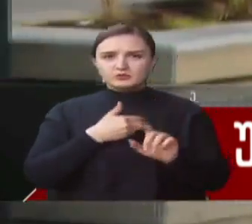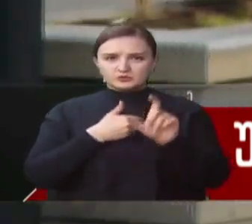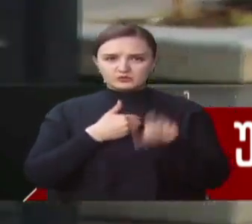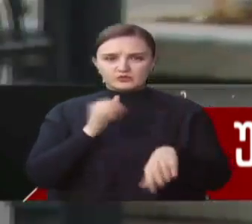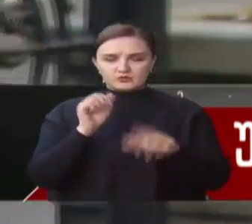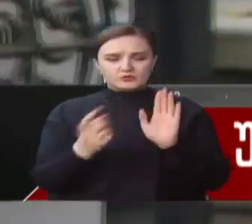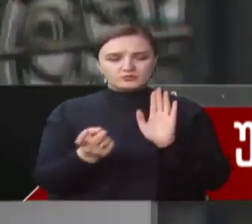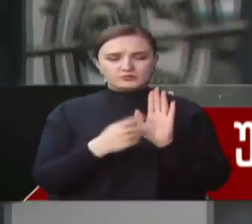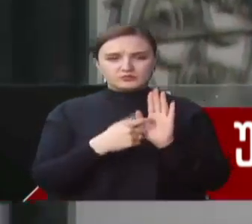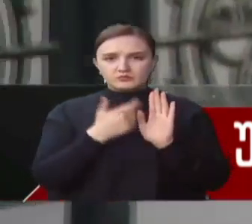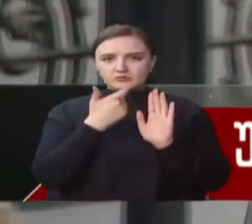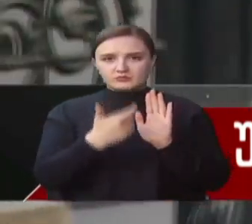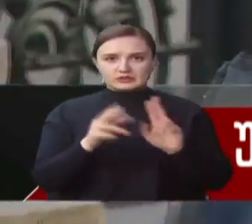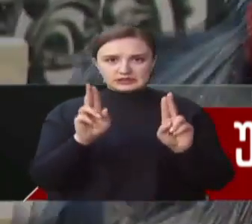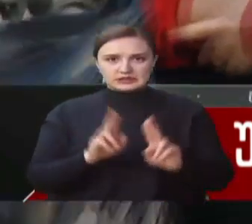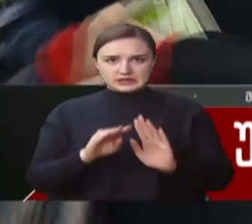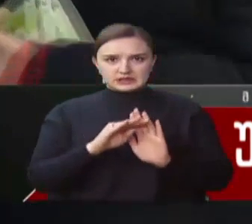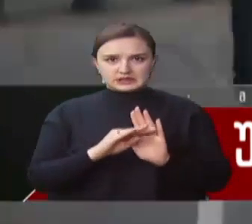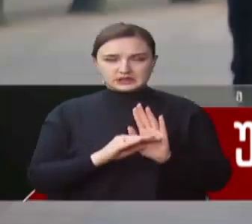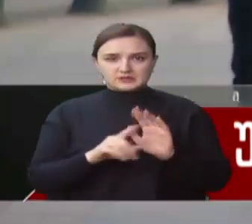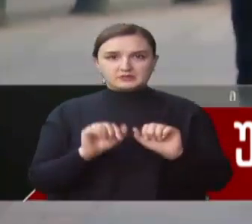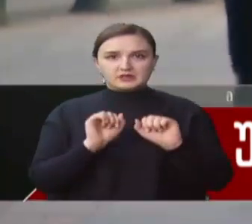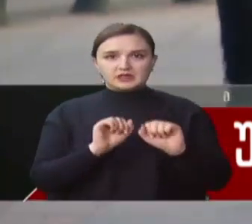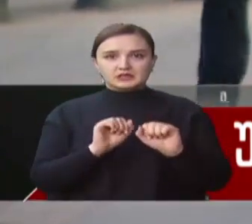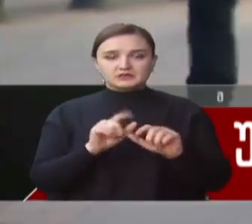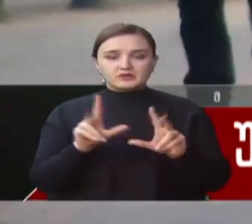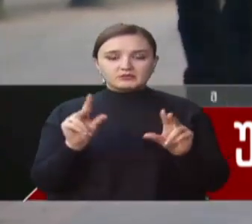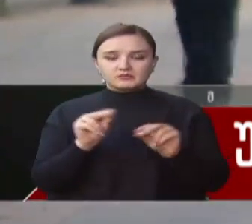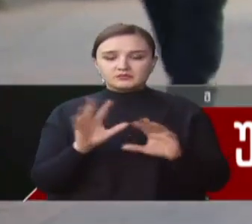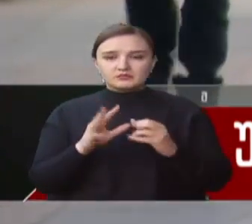შეუძლია იმ ელემენტარული წესების გაცნობა, რომელთა დაცვა სტიქიური